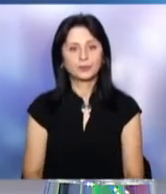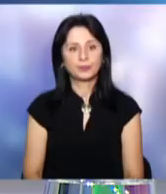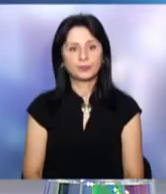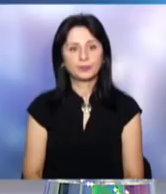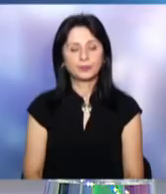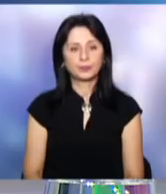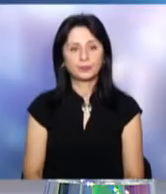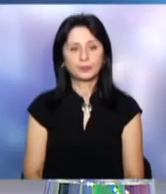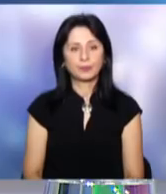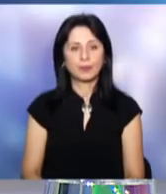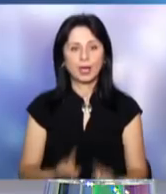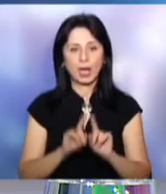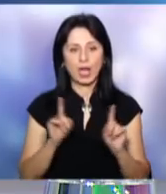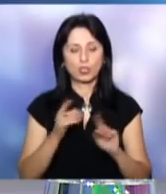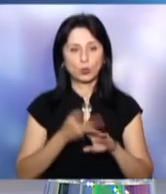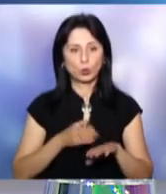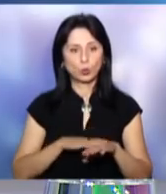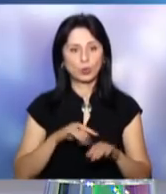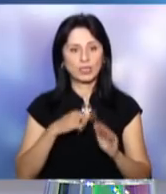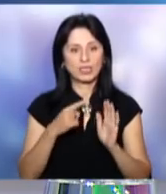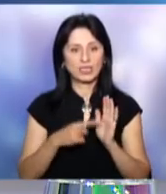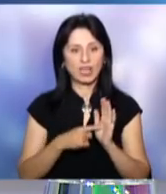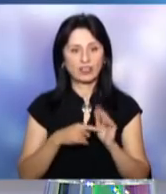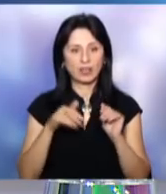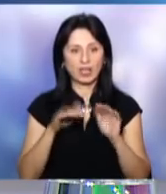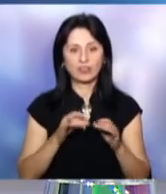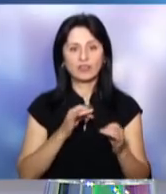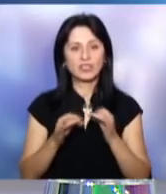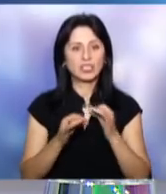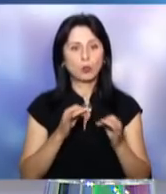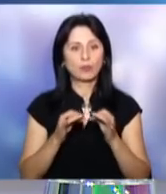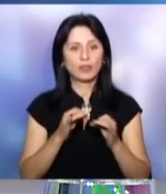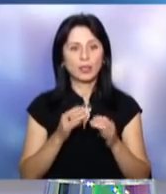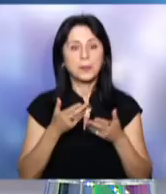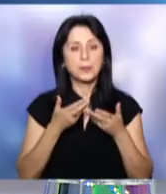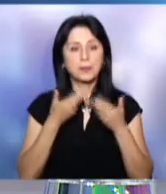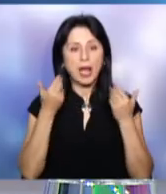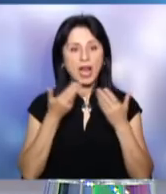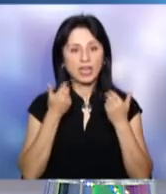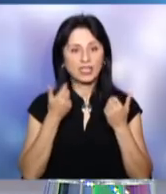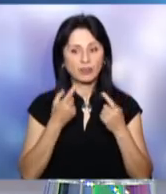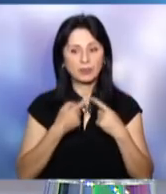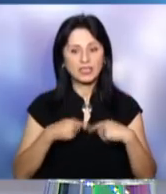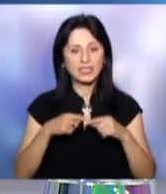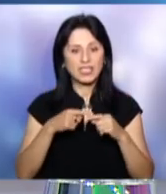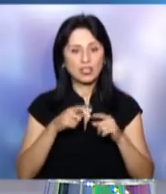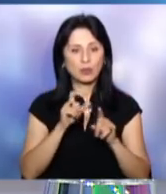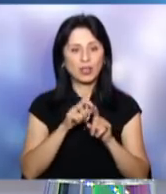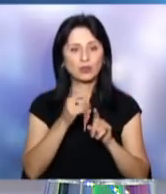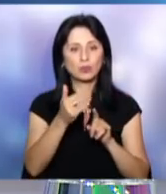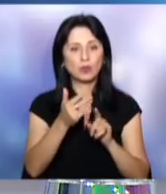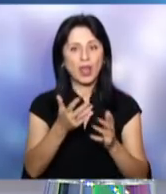და განსაკუთრებით რთულ საკითხებზე გადავწყვიტეთ ვისაუბროთ მარტივად და